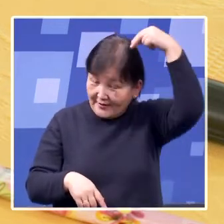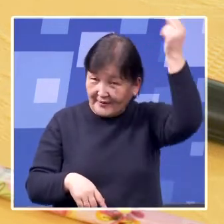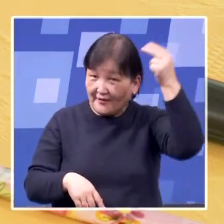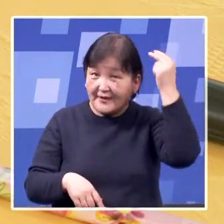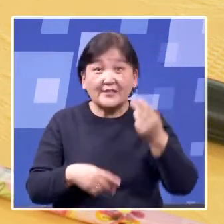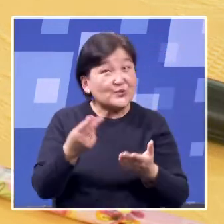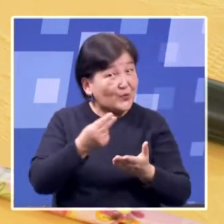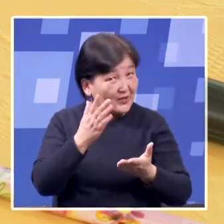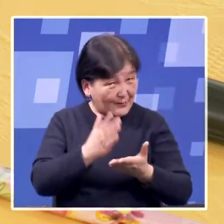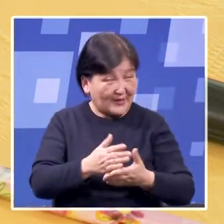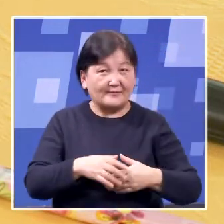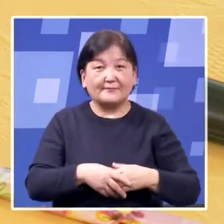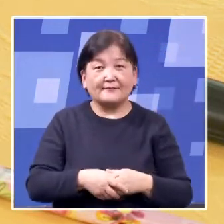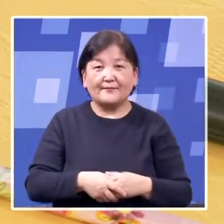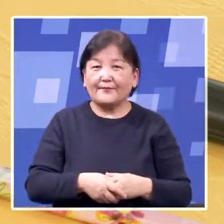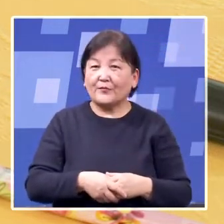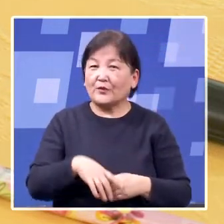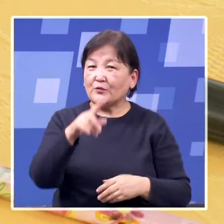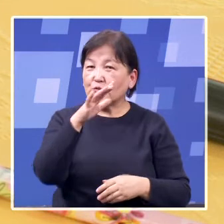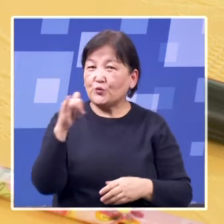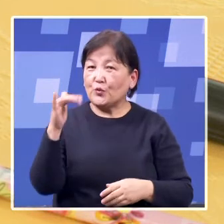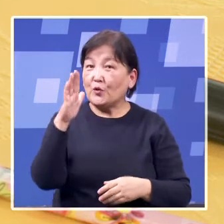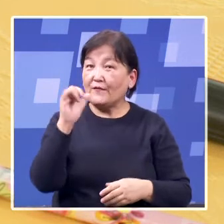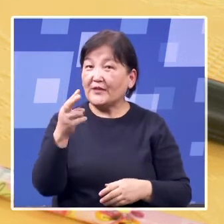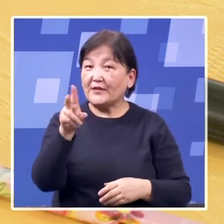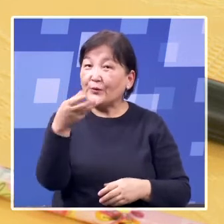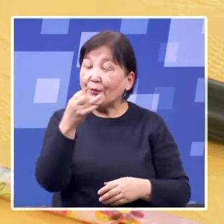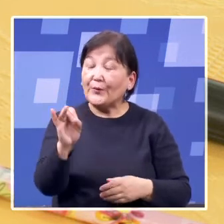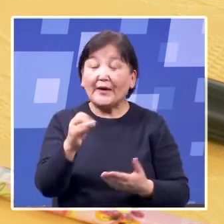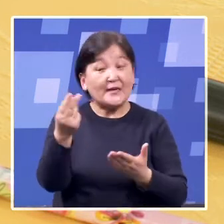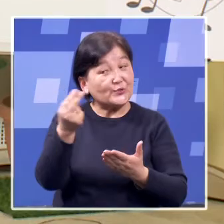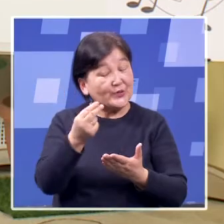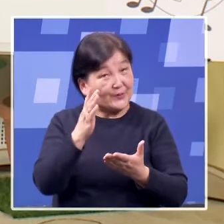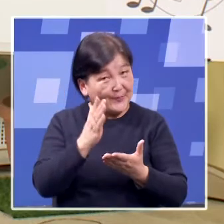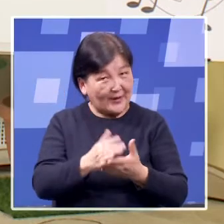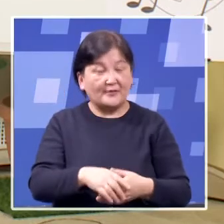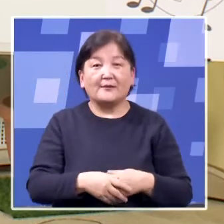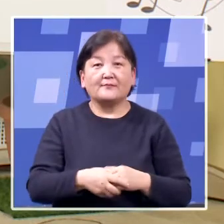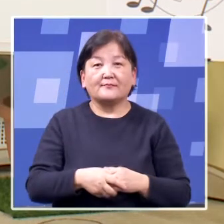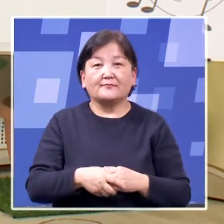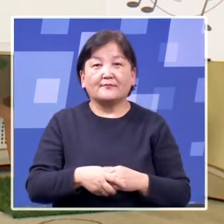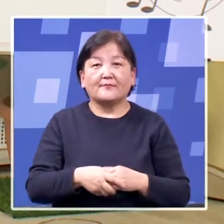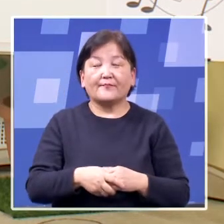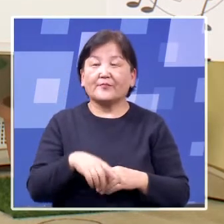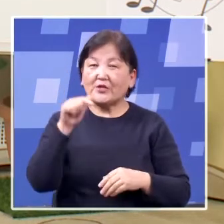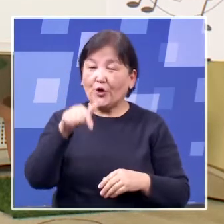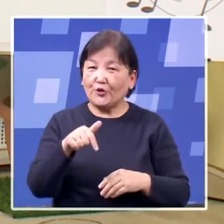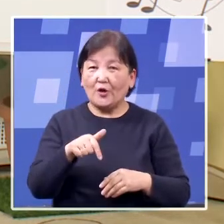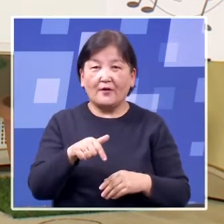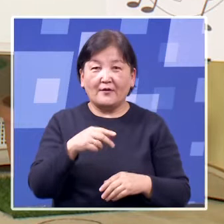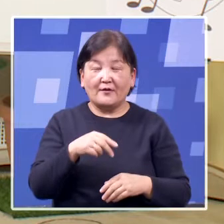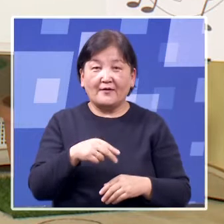нь зөөвн дугуй. Хагас зөөвн дугуй төрсээр зурнаа. За одоо хулганд маань юу туту байна